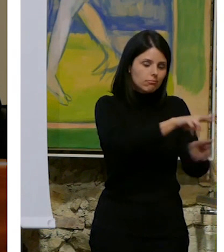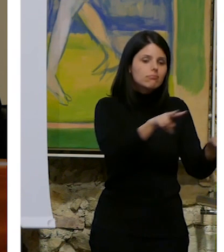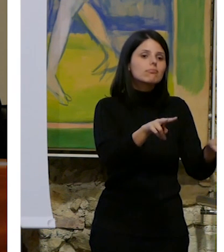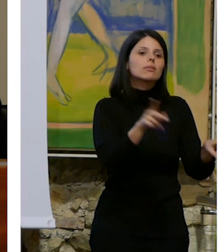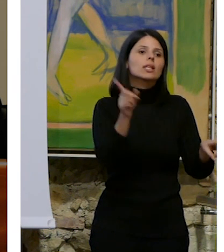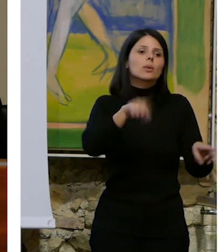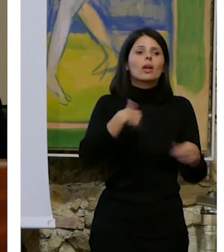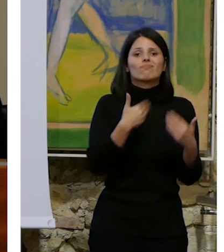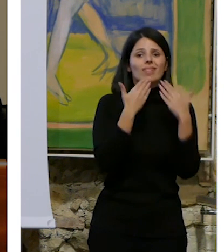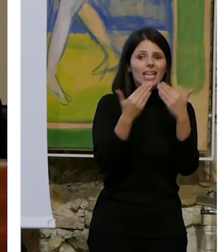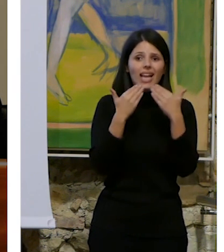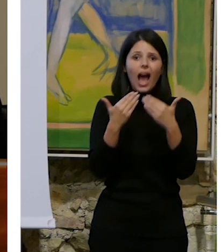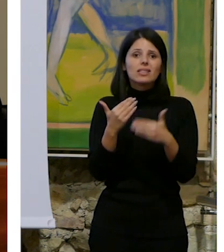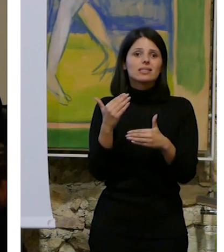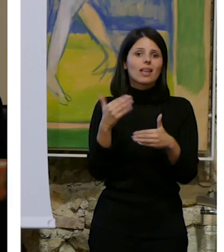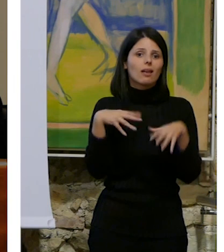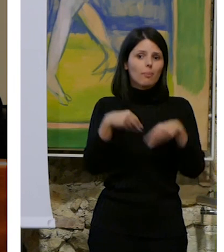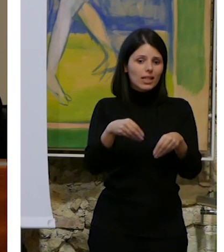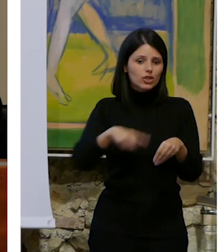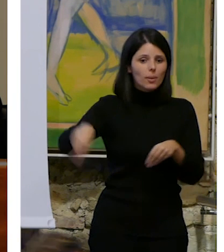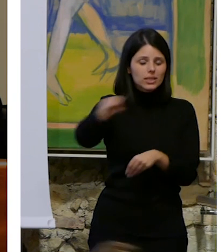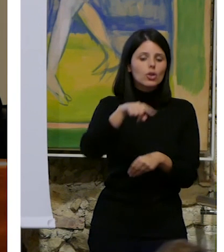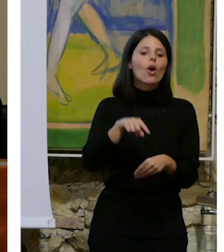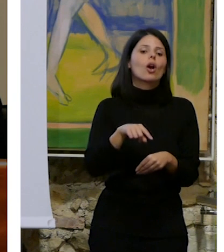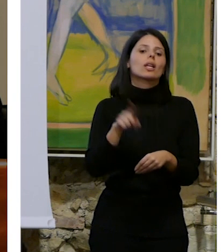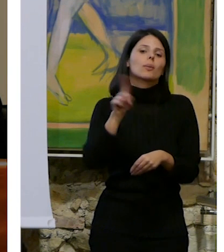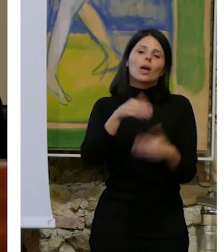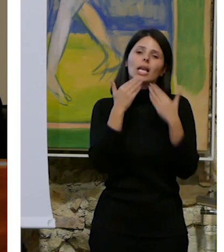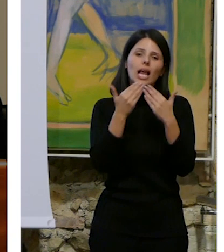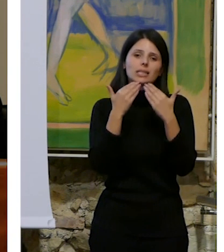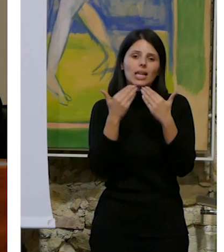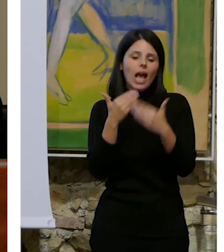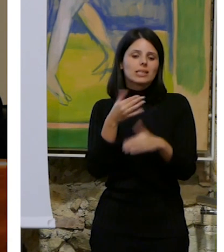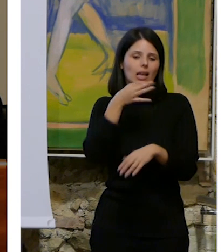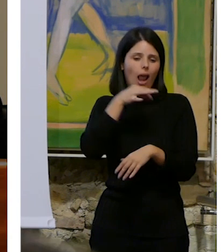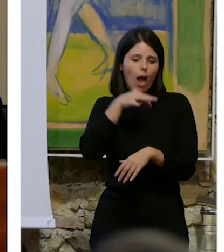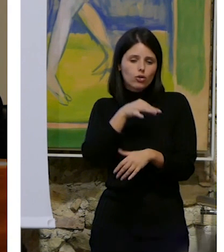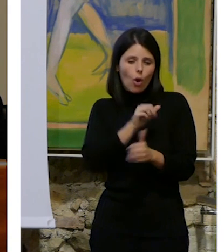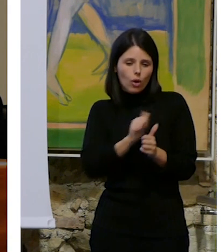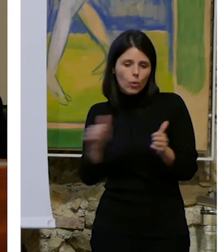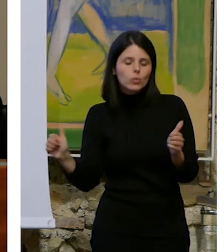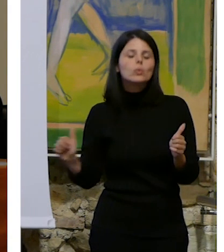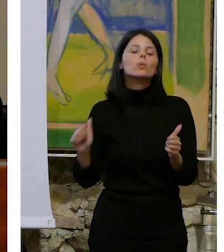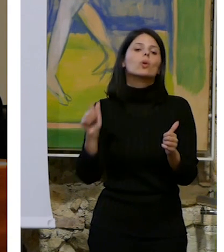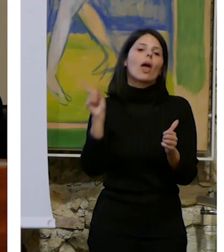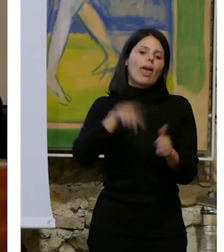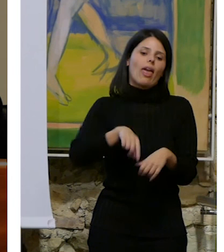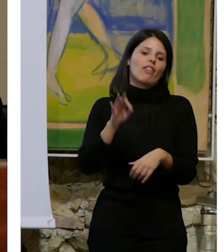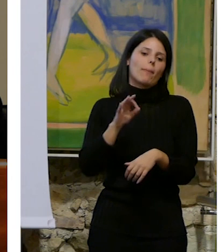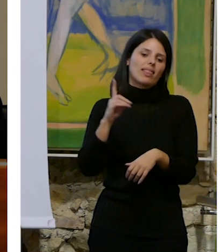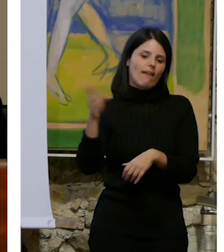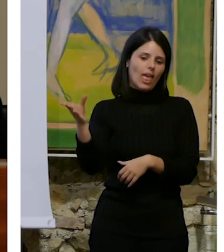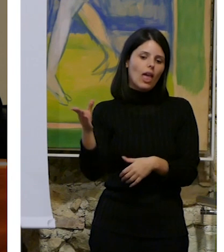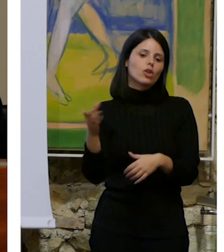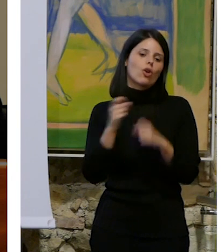detto prima, per la partecipazione, un ringraziamento particolare a tutti i relatori e naturalmente qui a Filippo D'Averio che ci